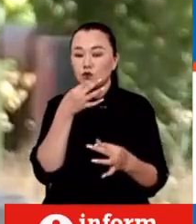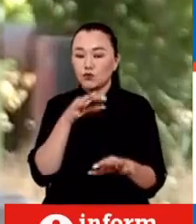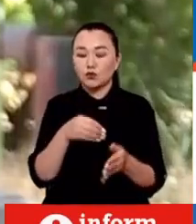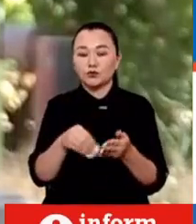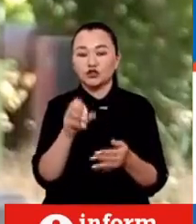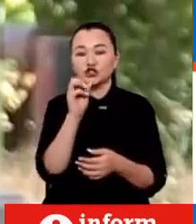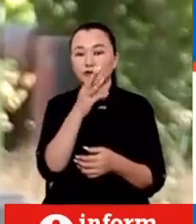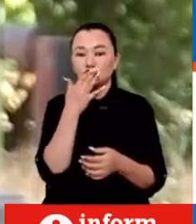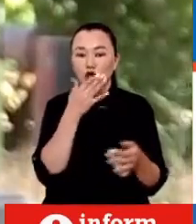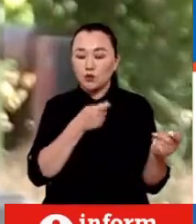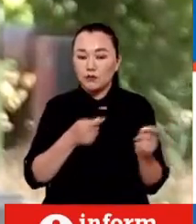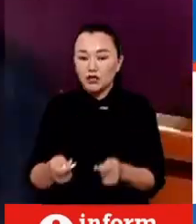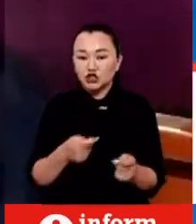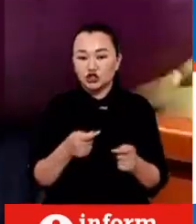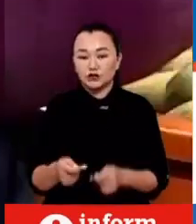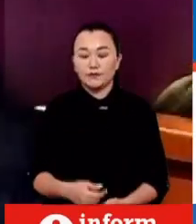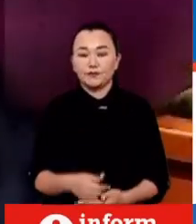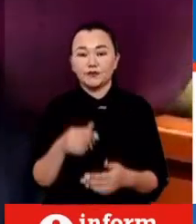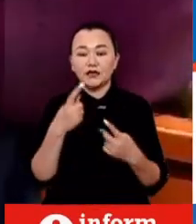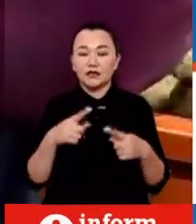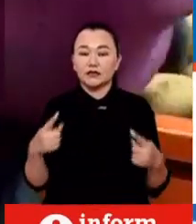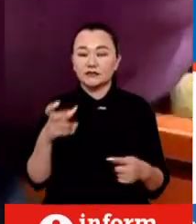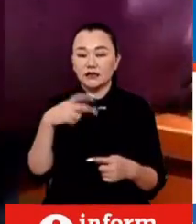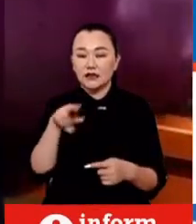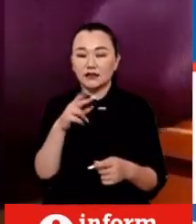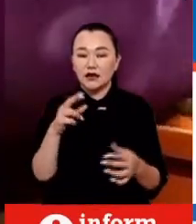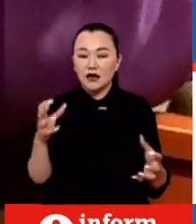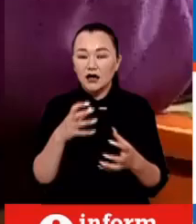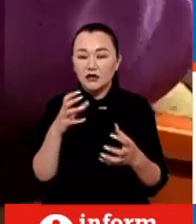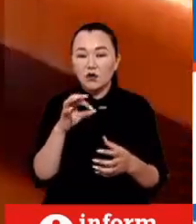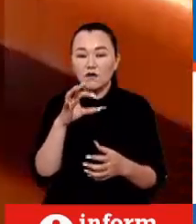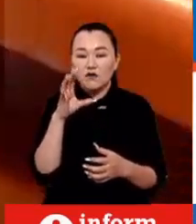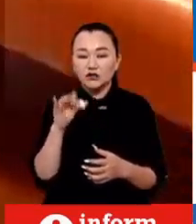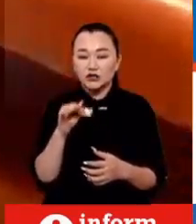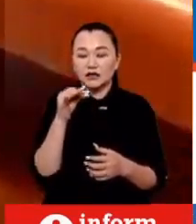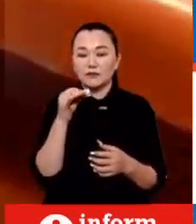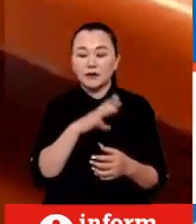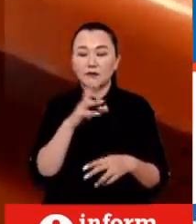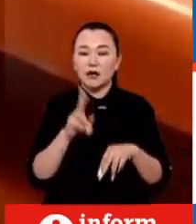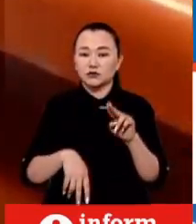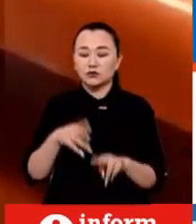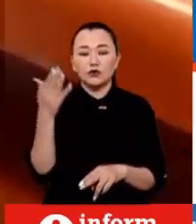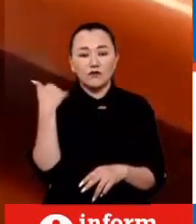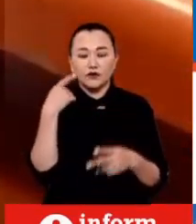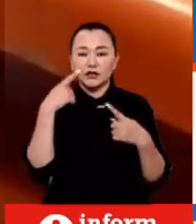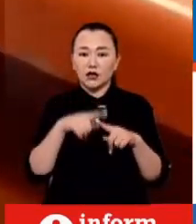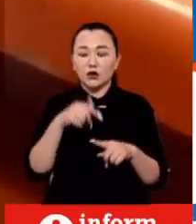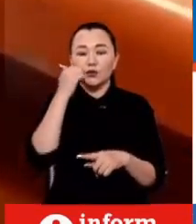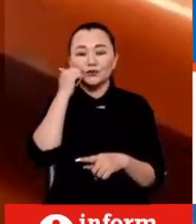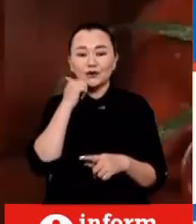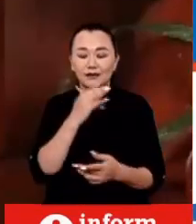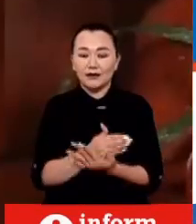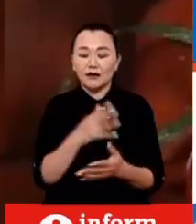приобретать из-за рубежа, да, импортировать. Некоторые склады для хранения овощей в стране были построены давно, и оборудование там устарело.